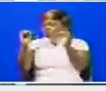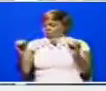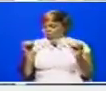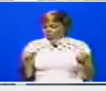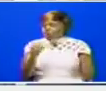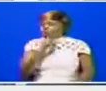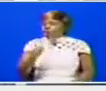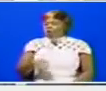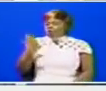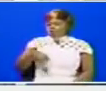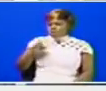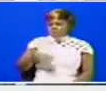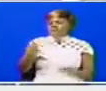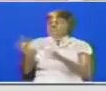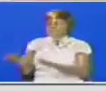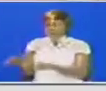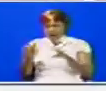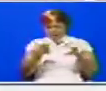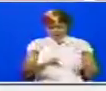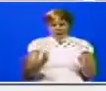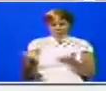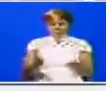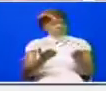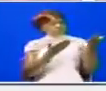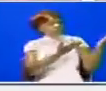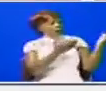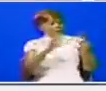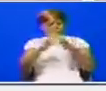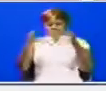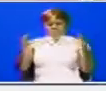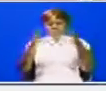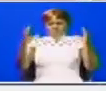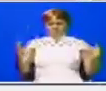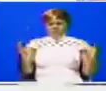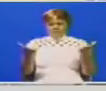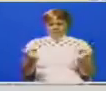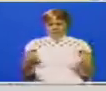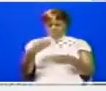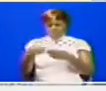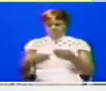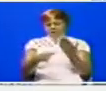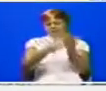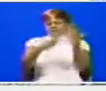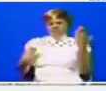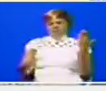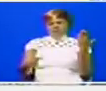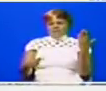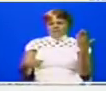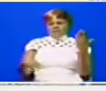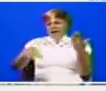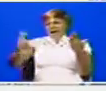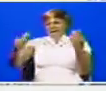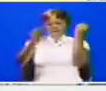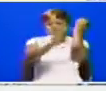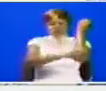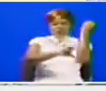wazee ndio wanaangaika. Biashara hii imeendelea kupanuka na sasa bidhaa zao zimepata umaarufu katika mataifa ya nje